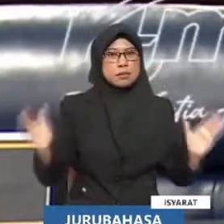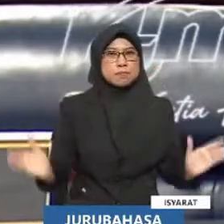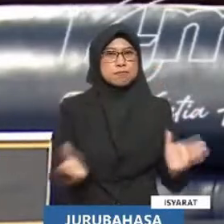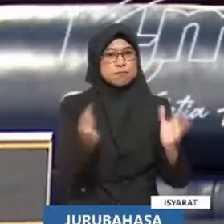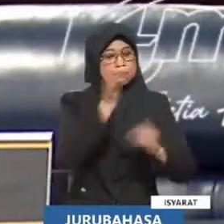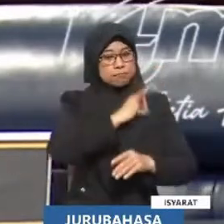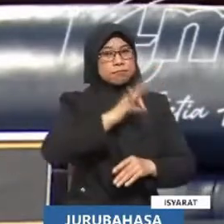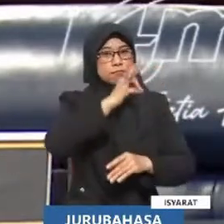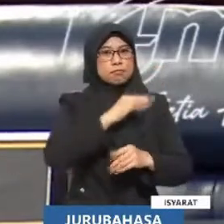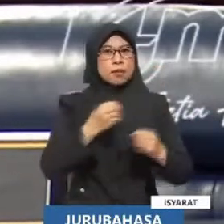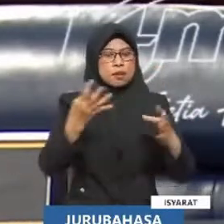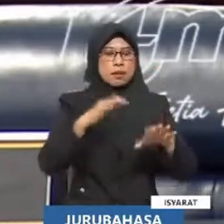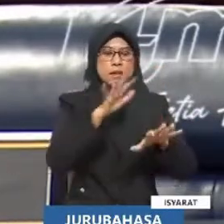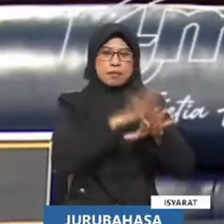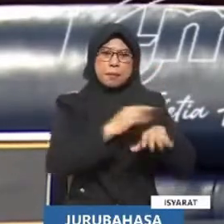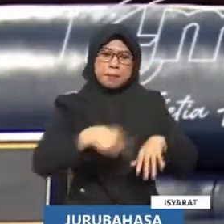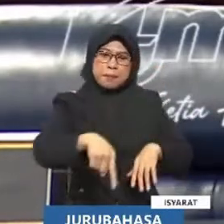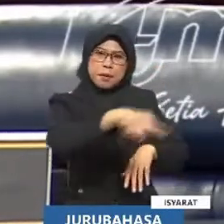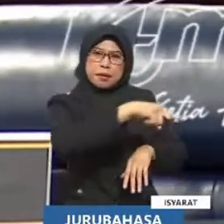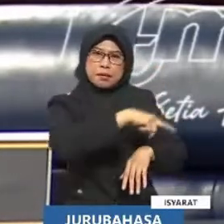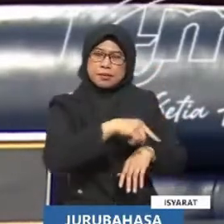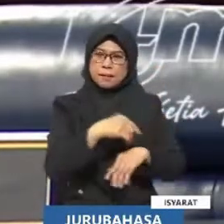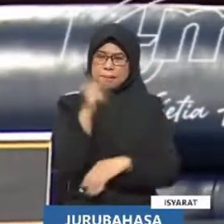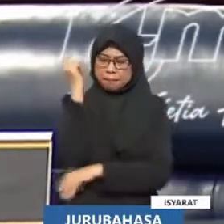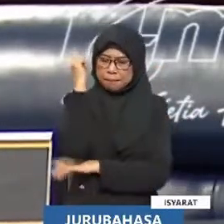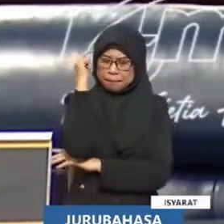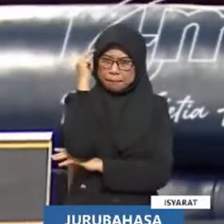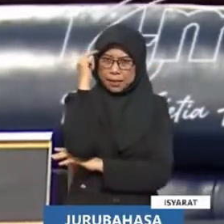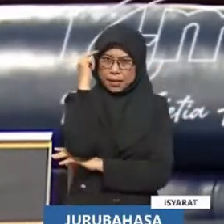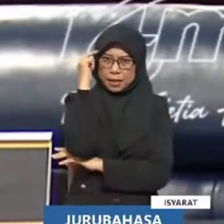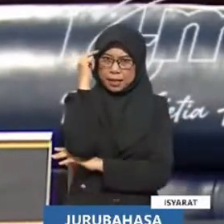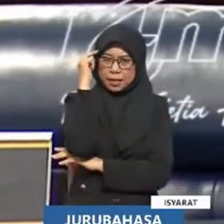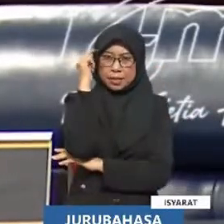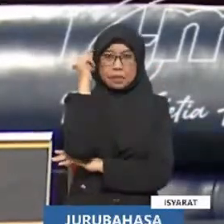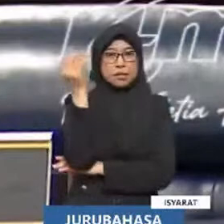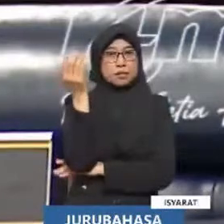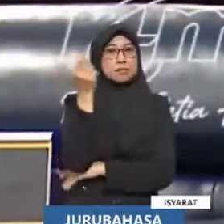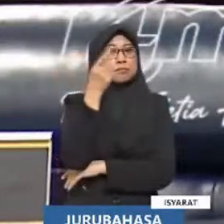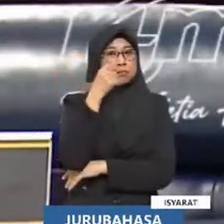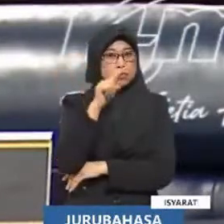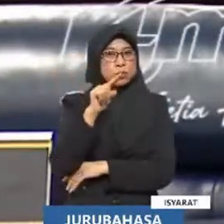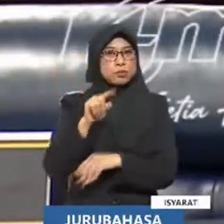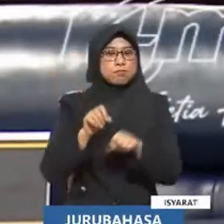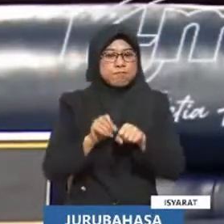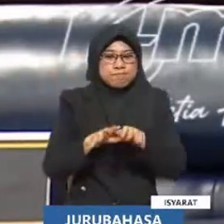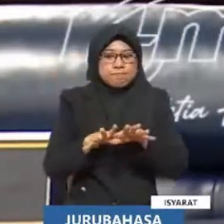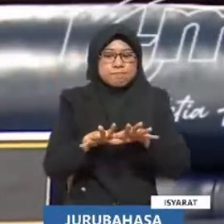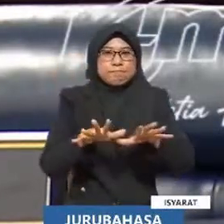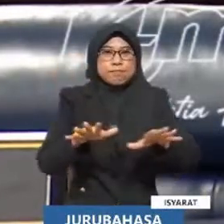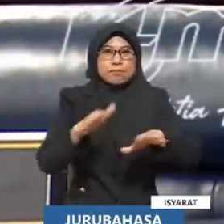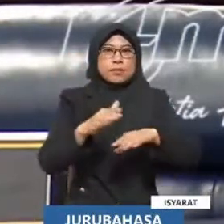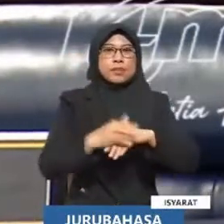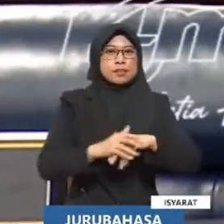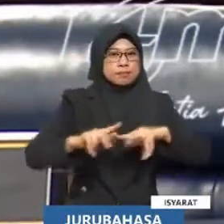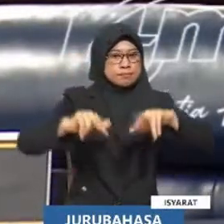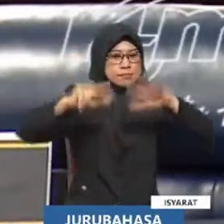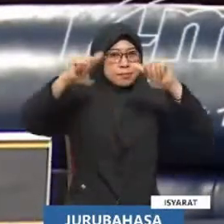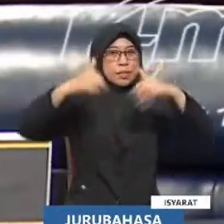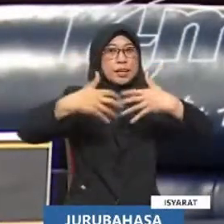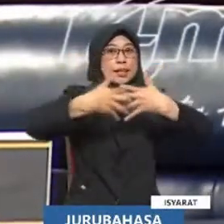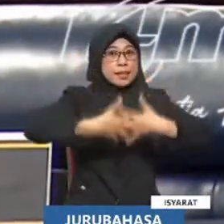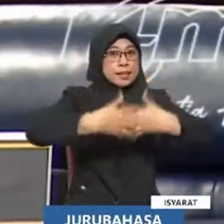dan insentif diantara mereka sedang menimbang untuk memperkembangkan gila mereka di